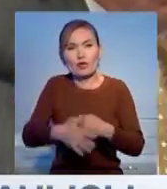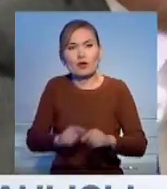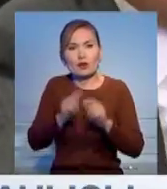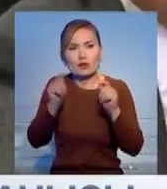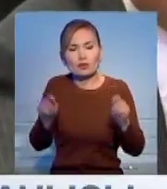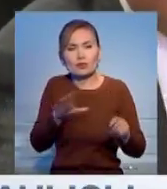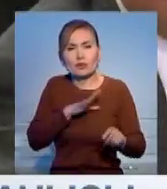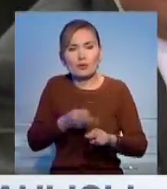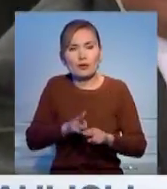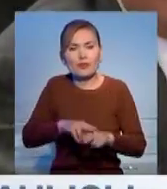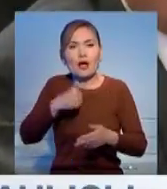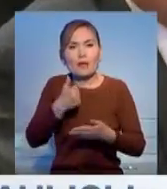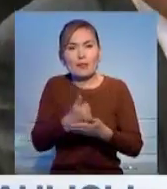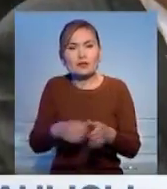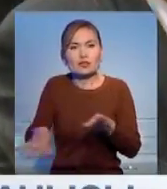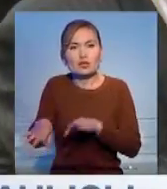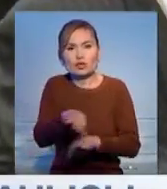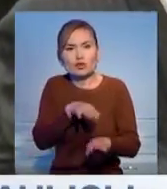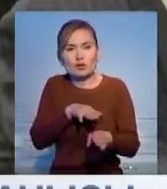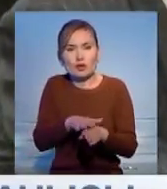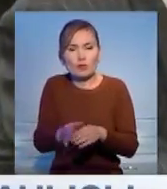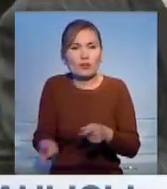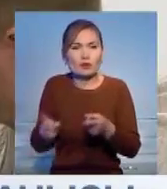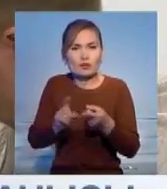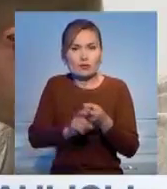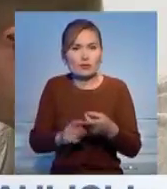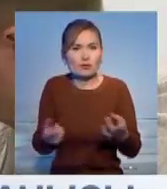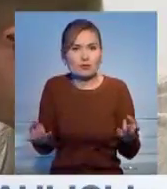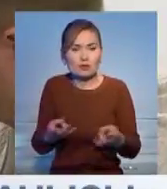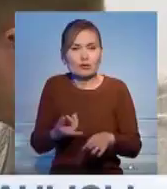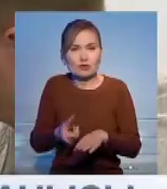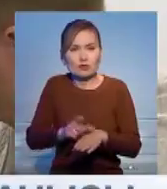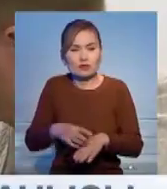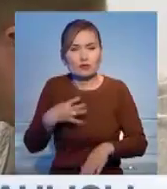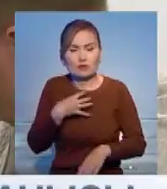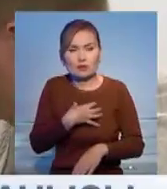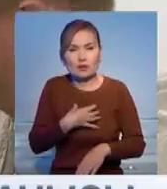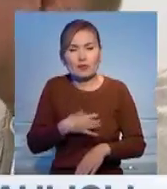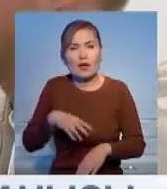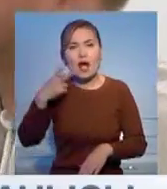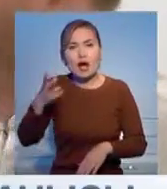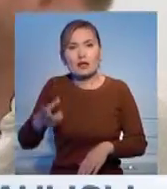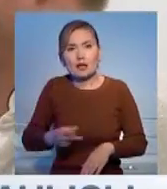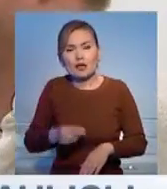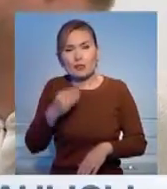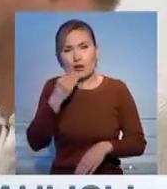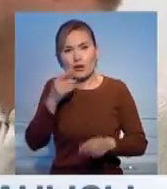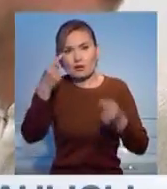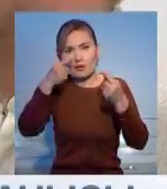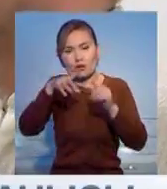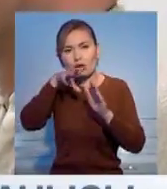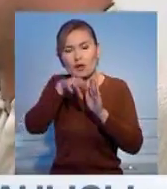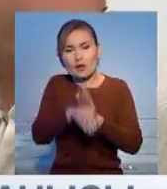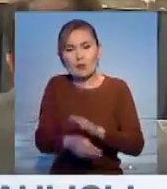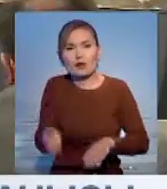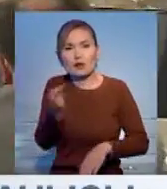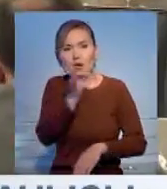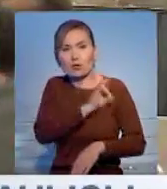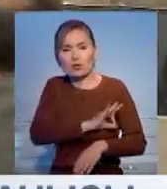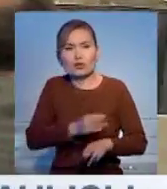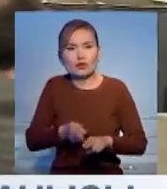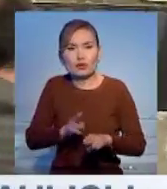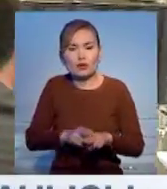арқылы бастамаларды байланыстыруға жетте бойлайым. Латвиялық мамандардың жоғарғы технологияларды пайдалану арқылы